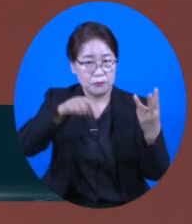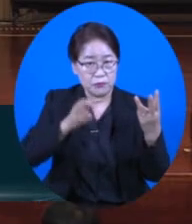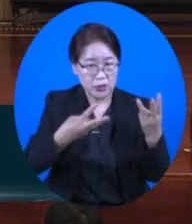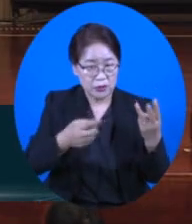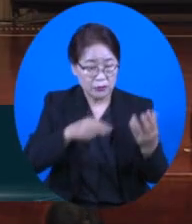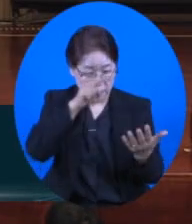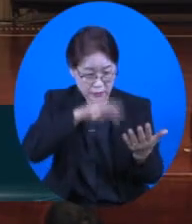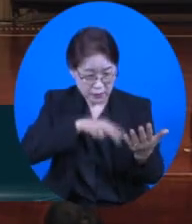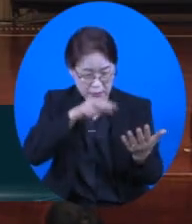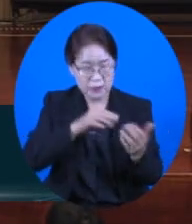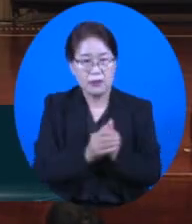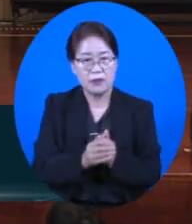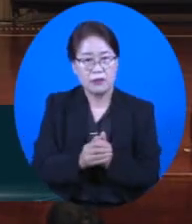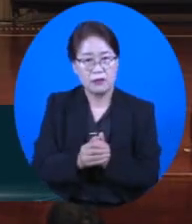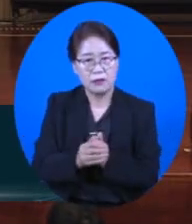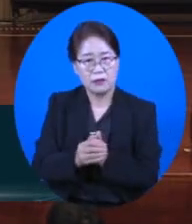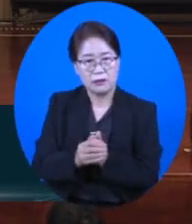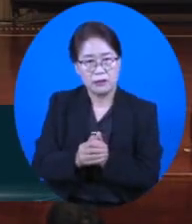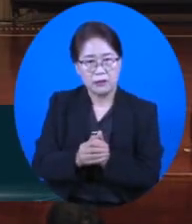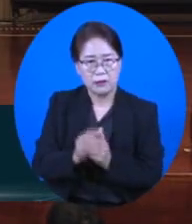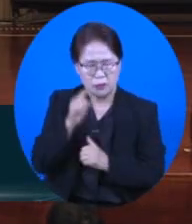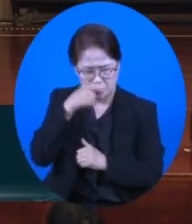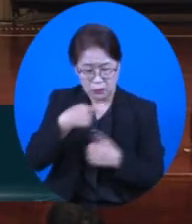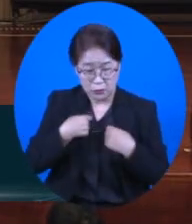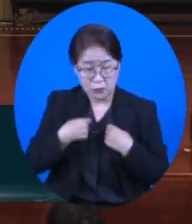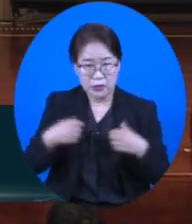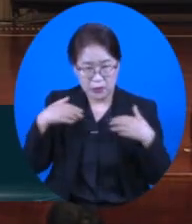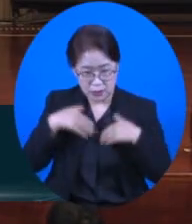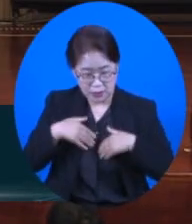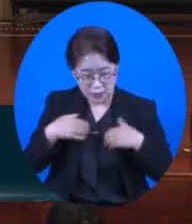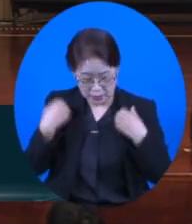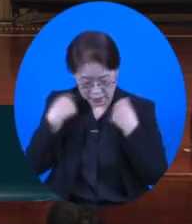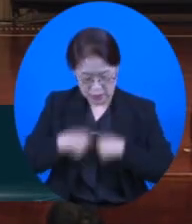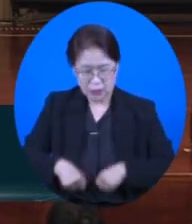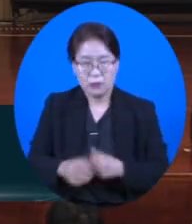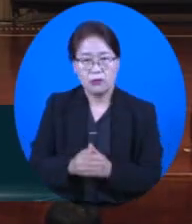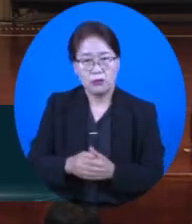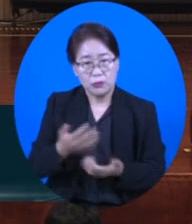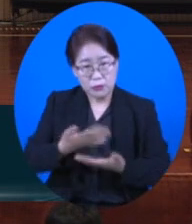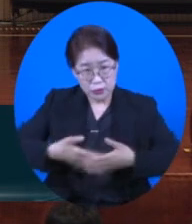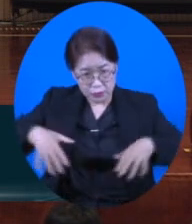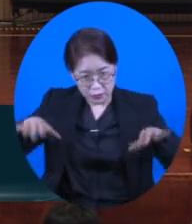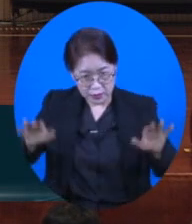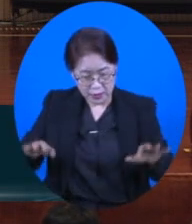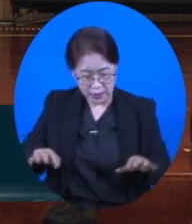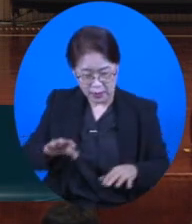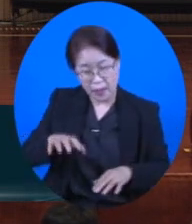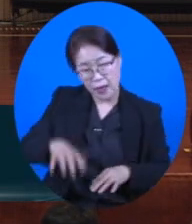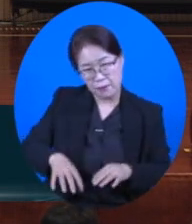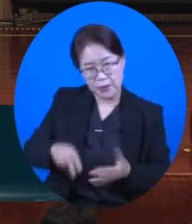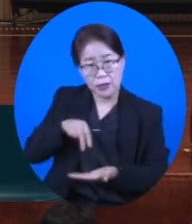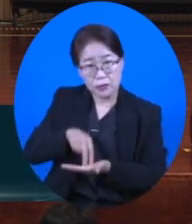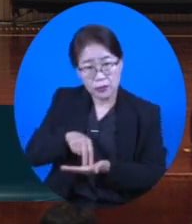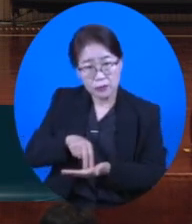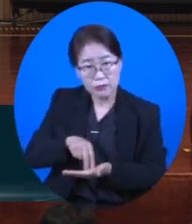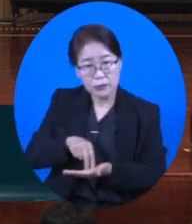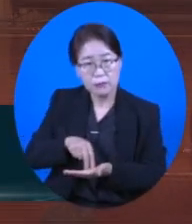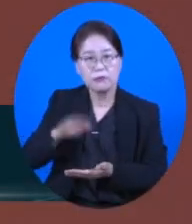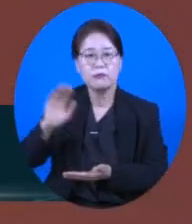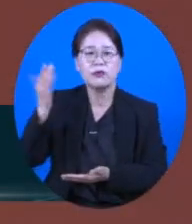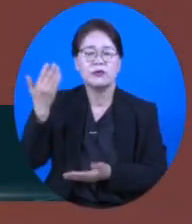같이요. 여호수아가 더러운 옷을 입고 천사 앞에 서 있는지라. 그러니까 지금